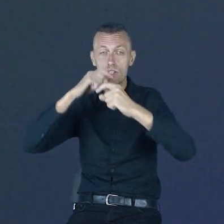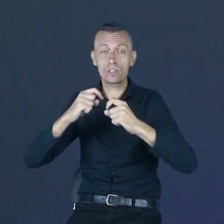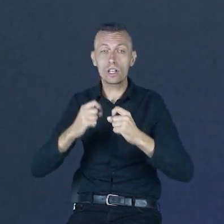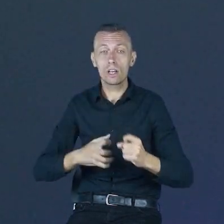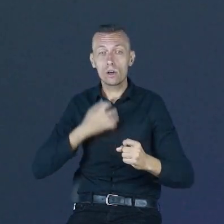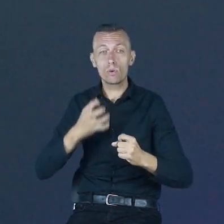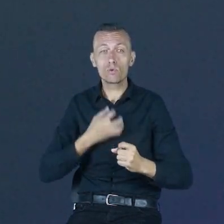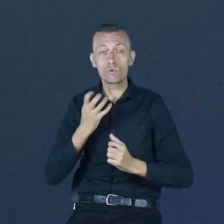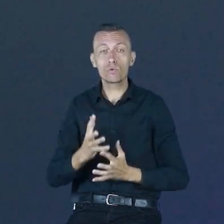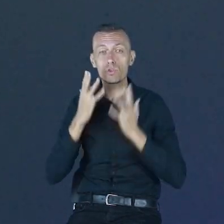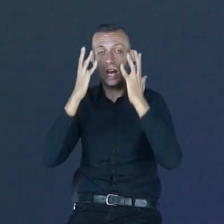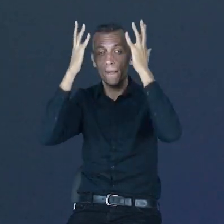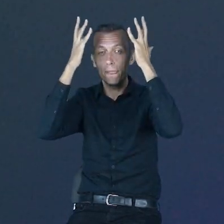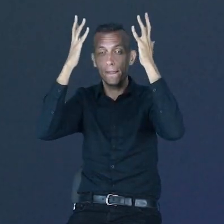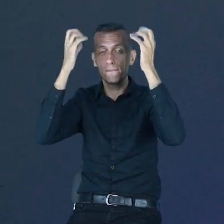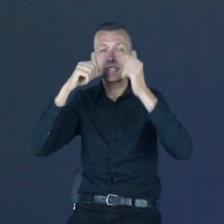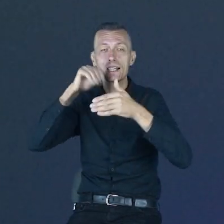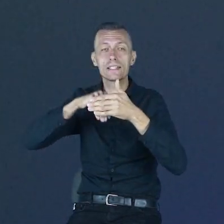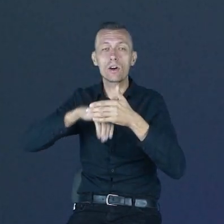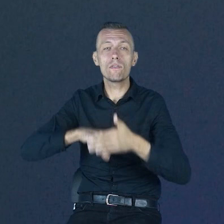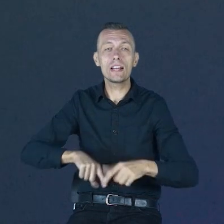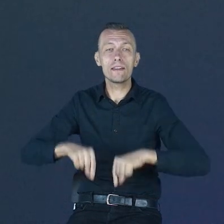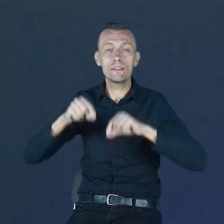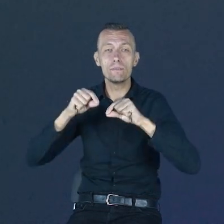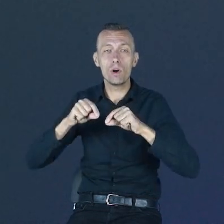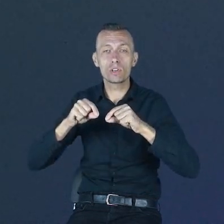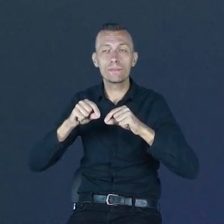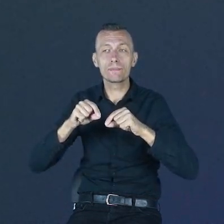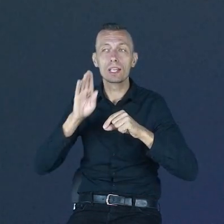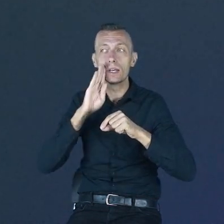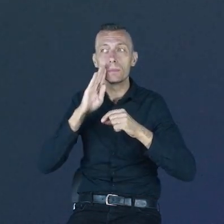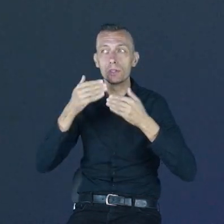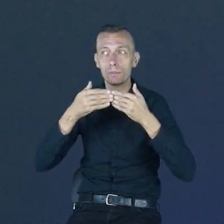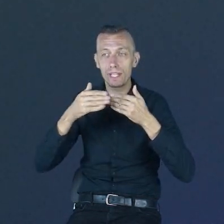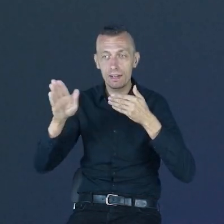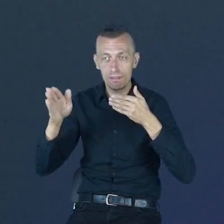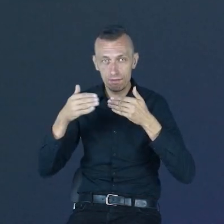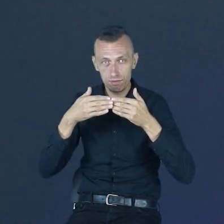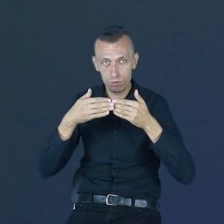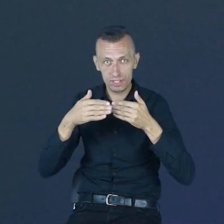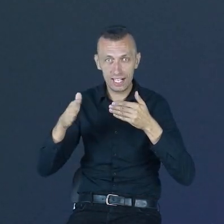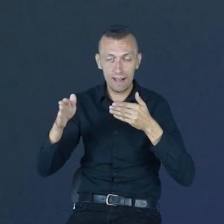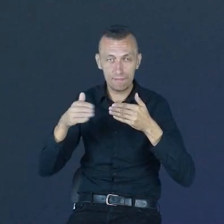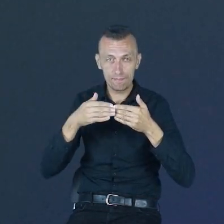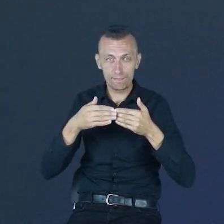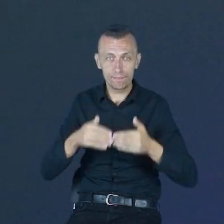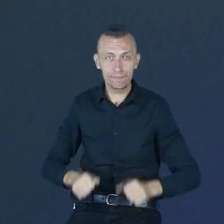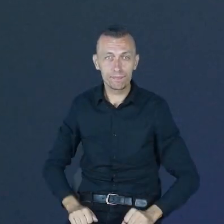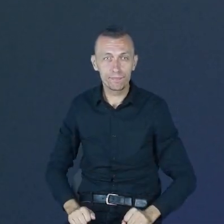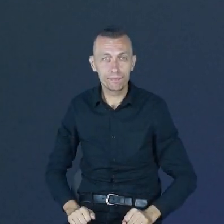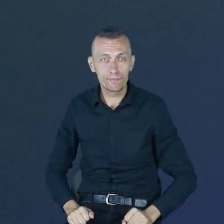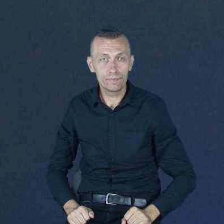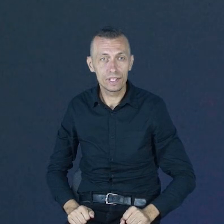wybory stają się furtką, furtką. To jest kolejna metafora, myśl ważna. Furtką